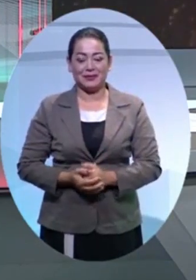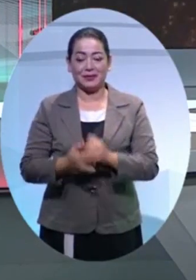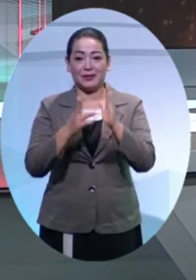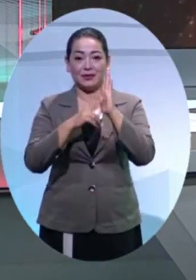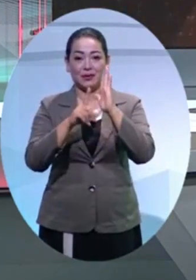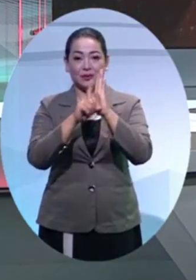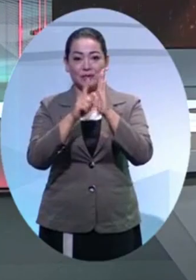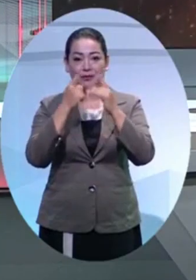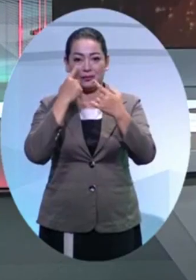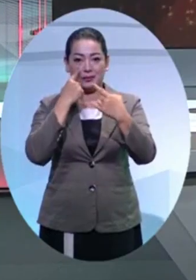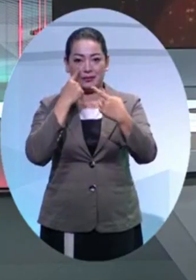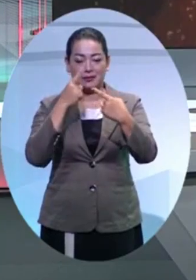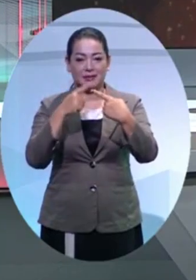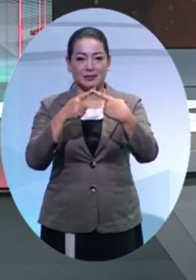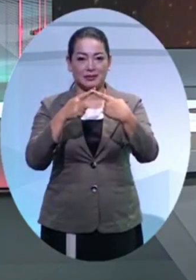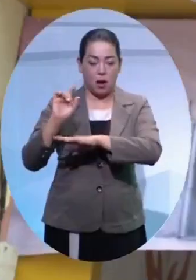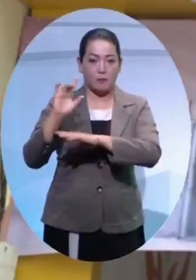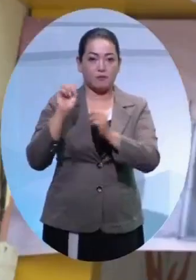những nội dung đáng chú ý sau đây.